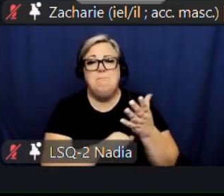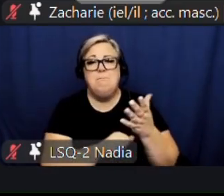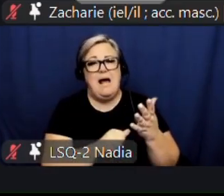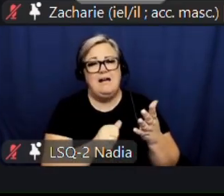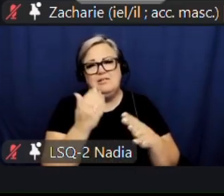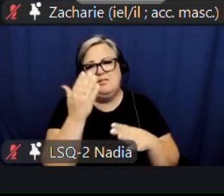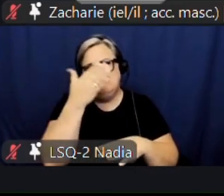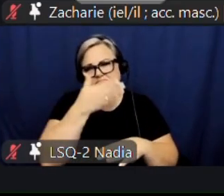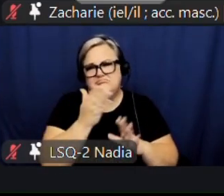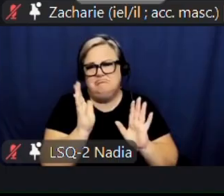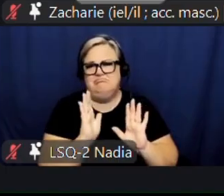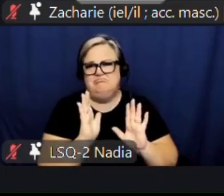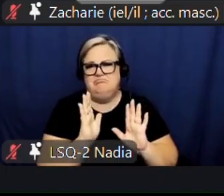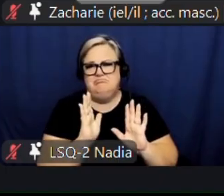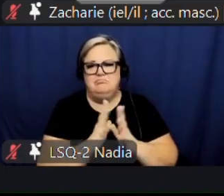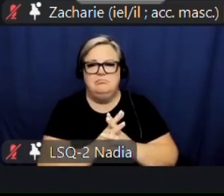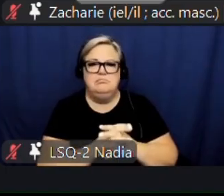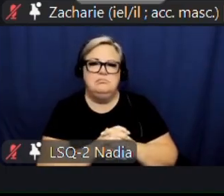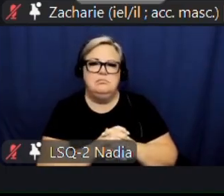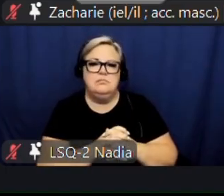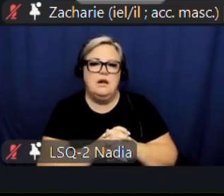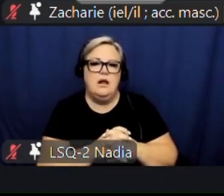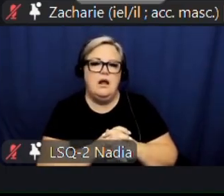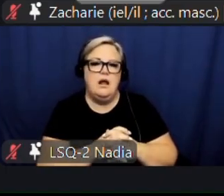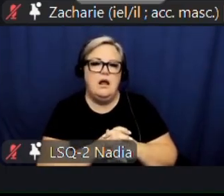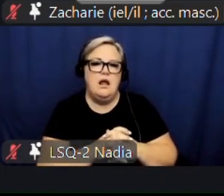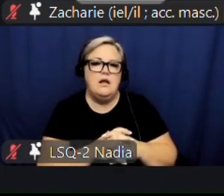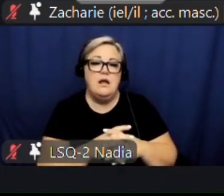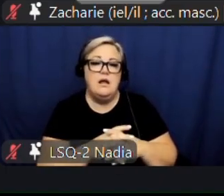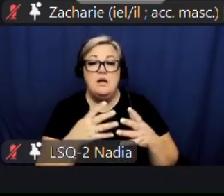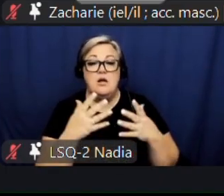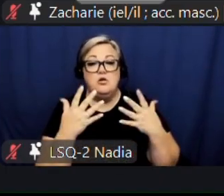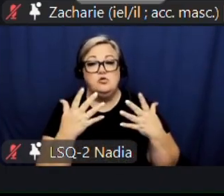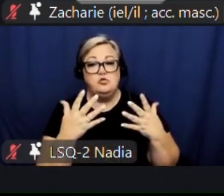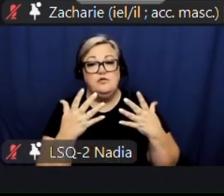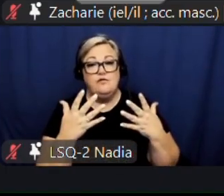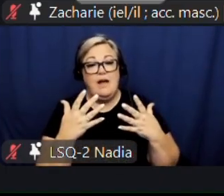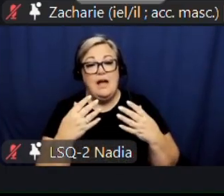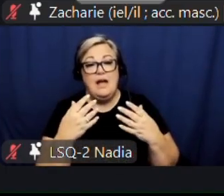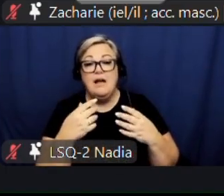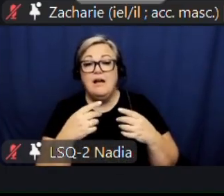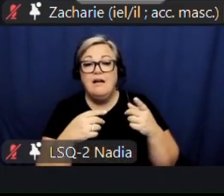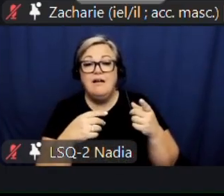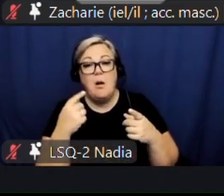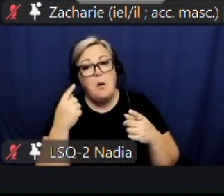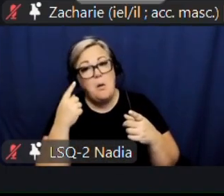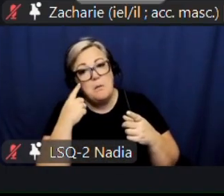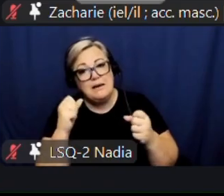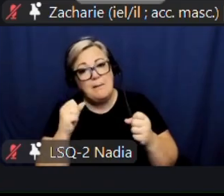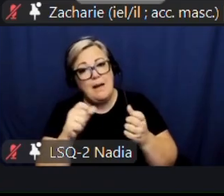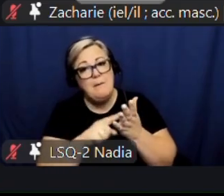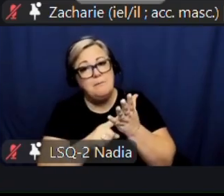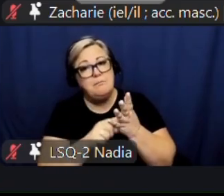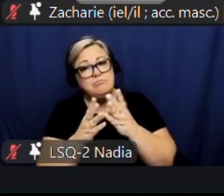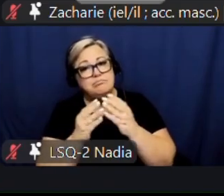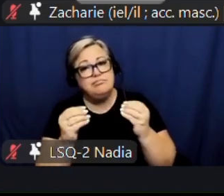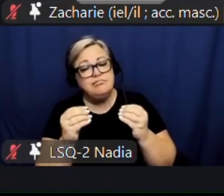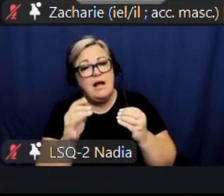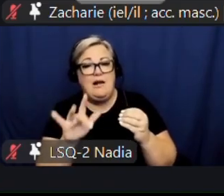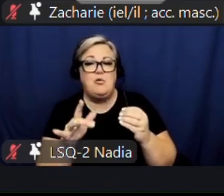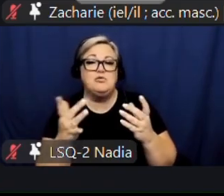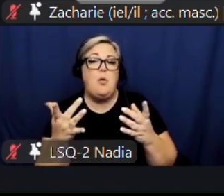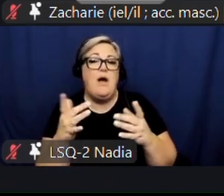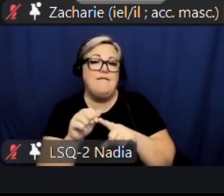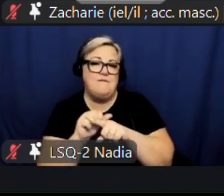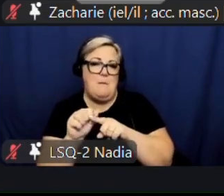discrétion. Alors, ces choses-là sont quand même assez faciles à résoudre à travers la formation du personnel, que ce soit